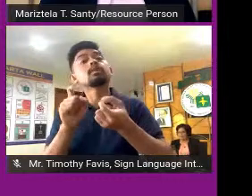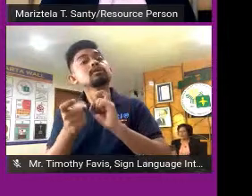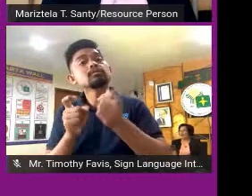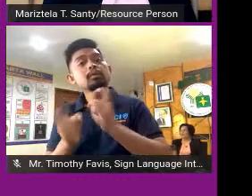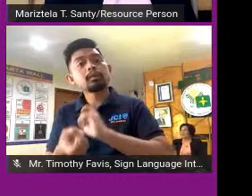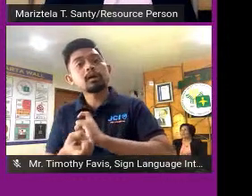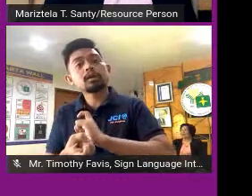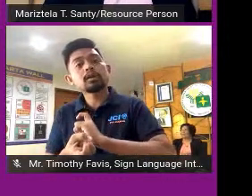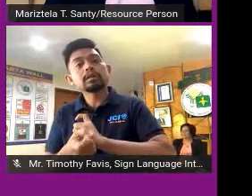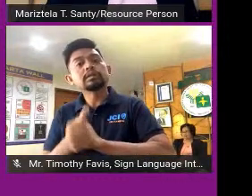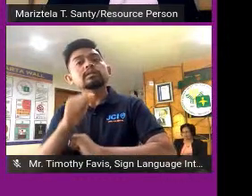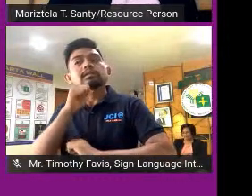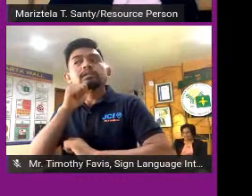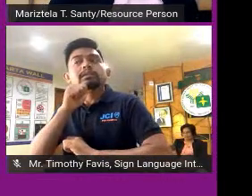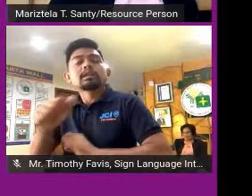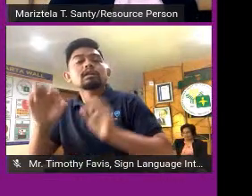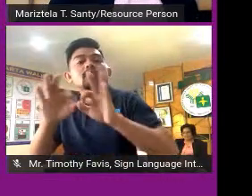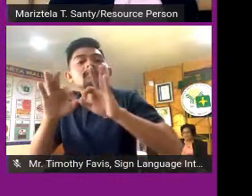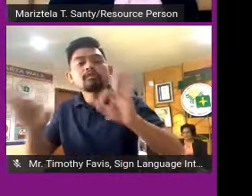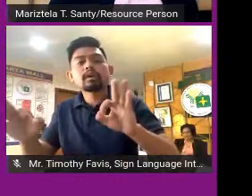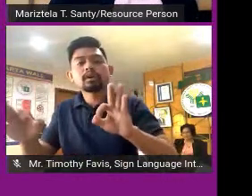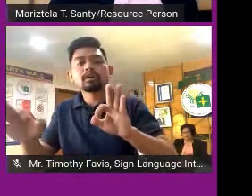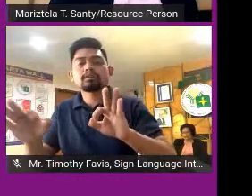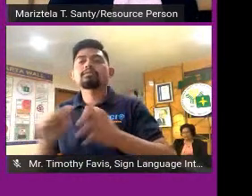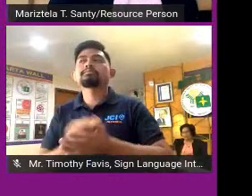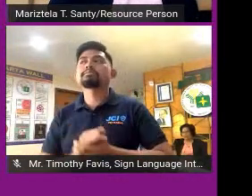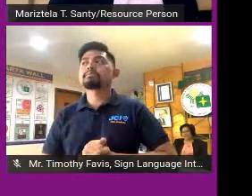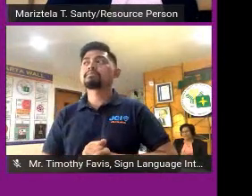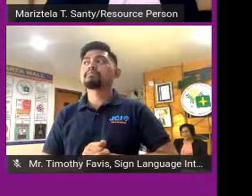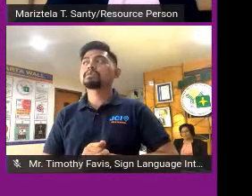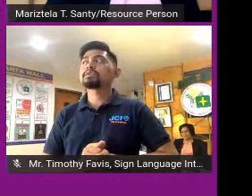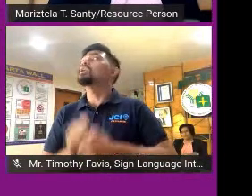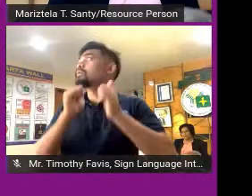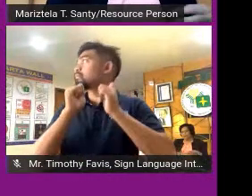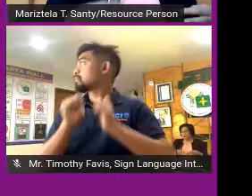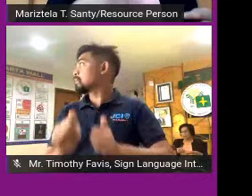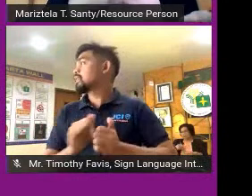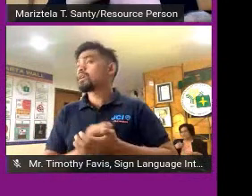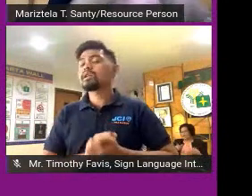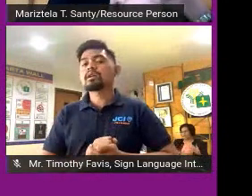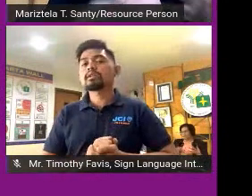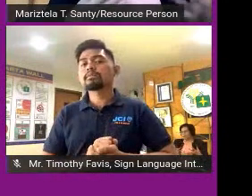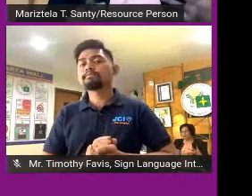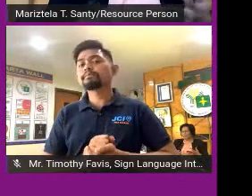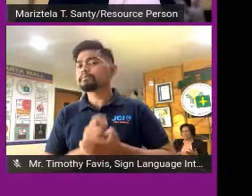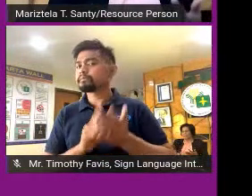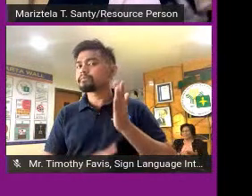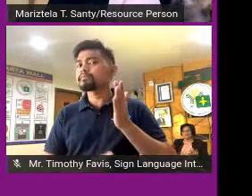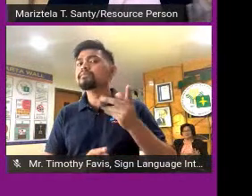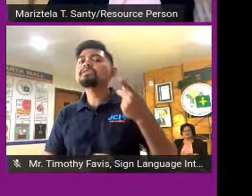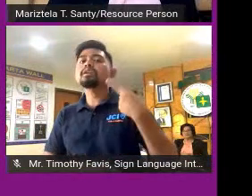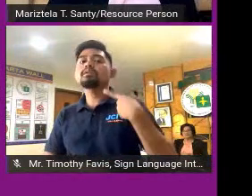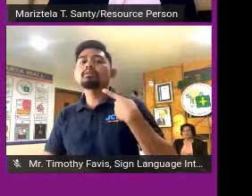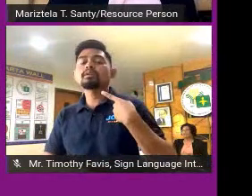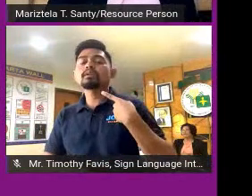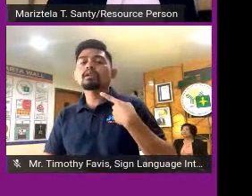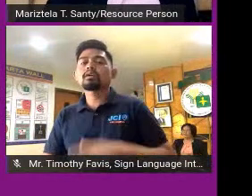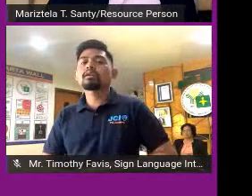di makatarungang kalagayang ito? Ano po? We can, kung ano po, we will have at